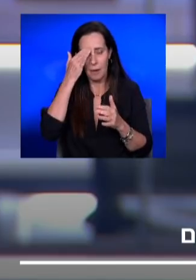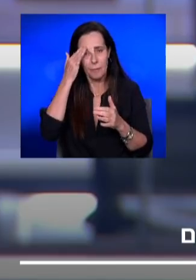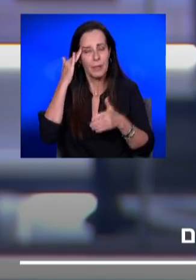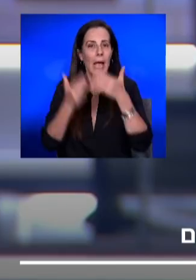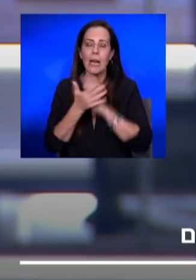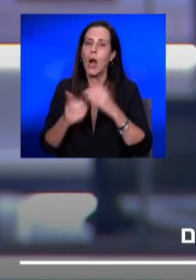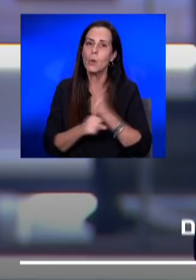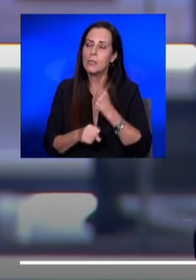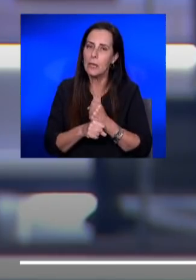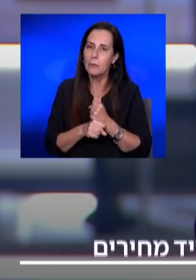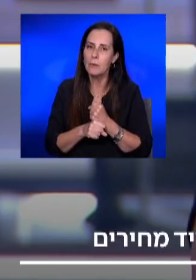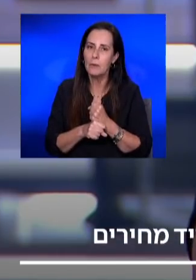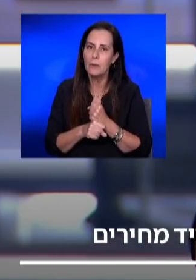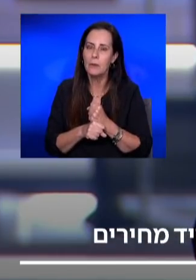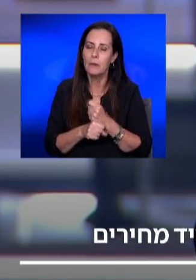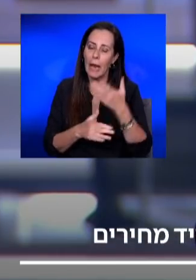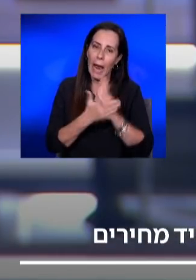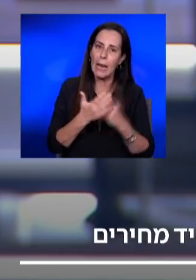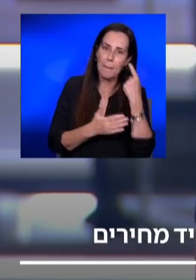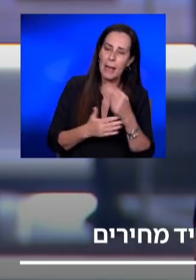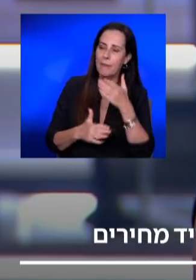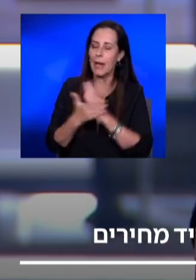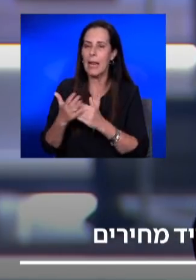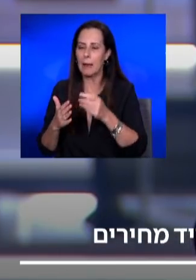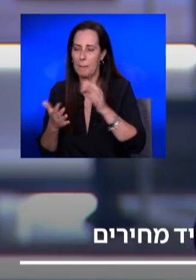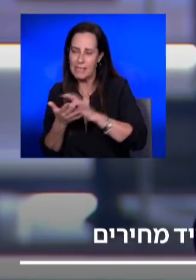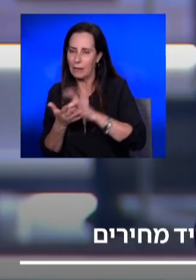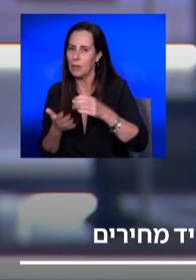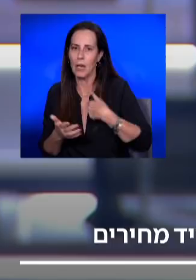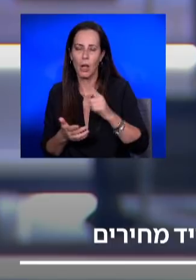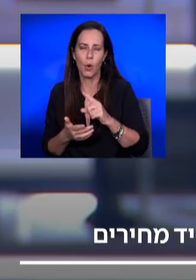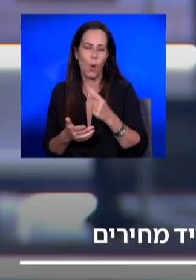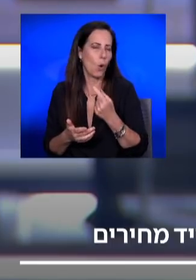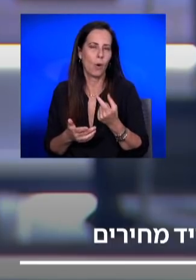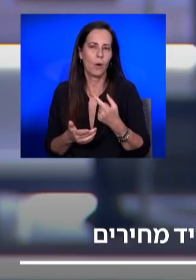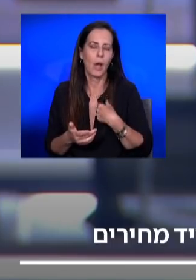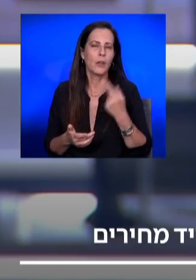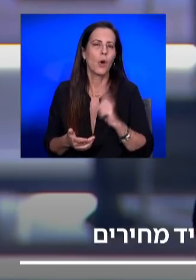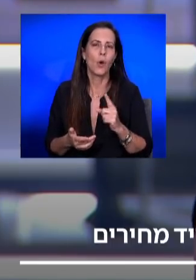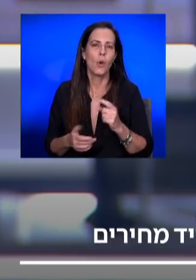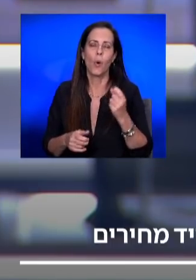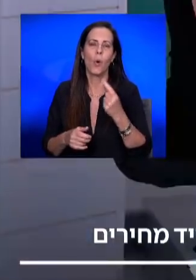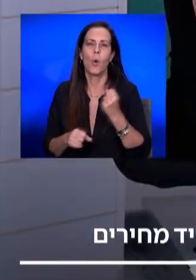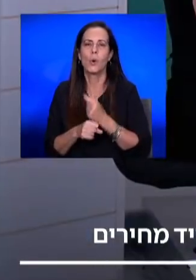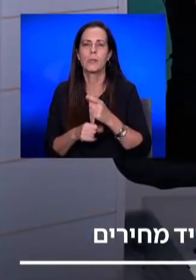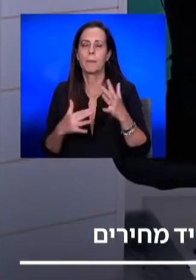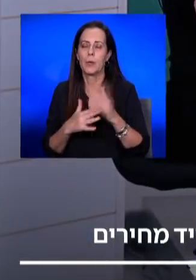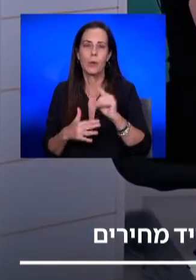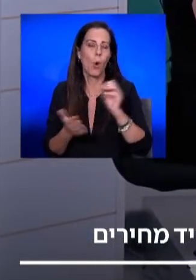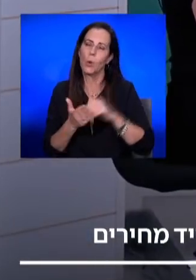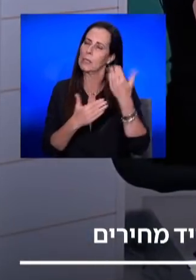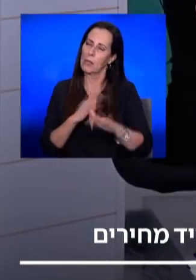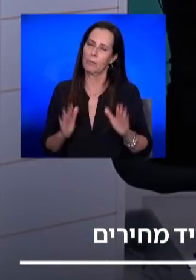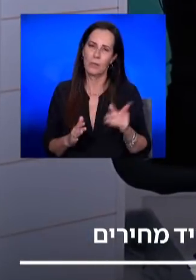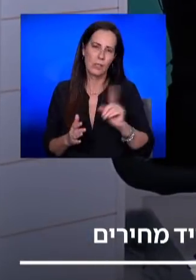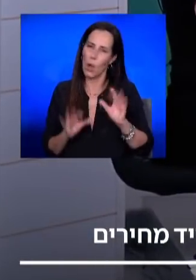מתנהלת במסלול פלילי וחלקה במסלול מנהלי, אנחנו לא מתבטאים על בדיקות כאלה, כל עוד הם לא הסתיימו, זה לא